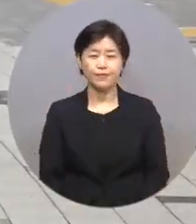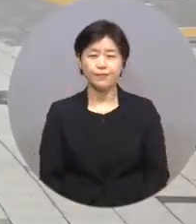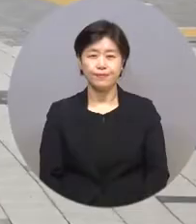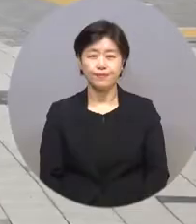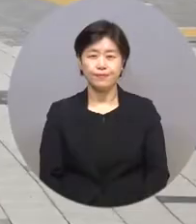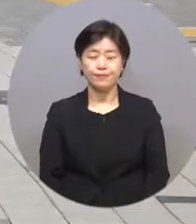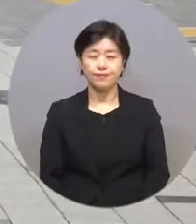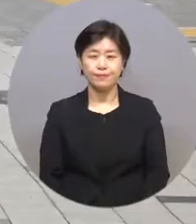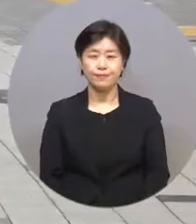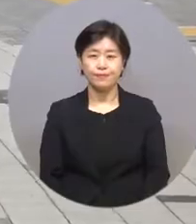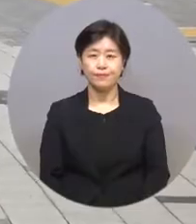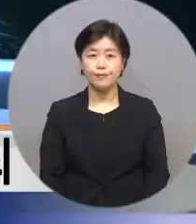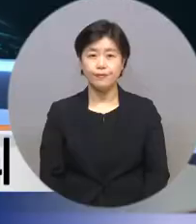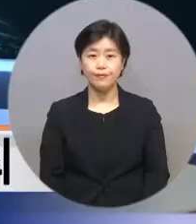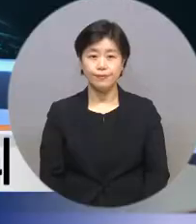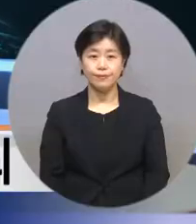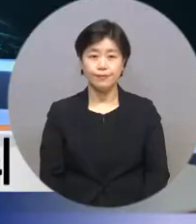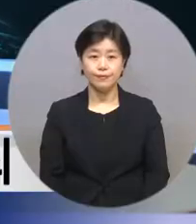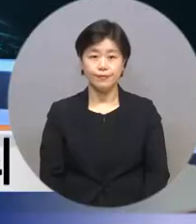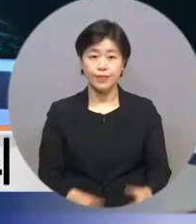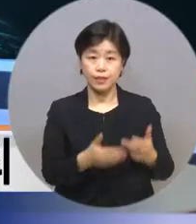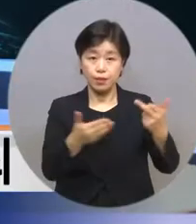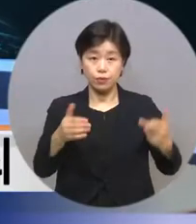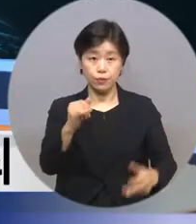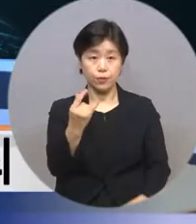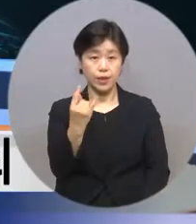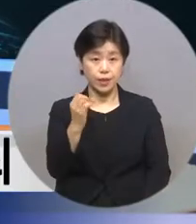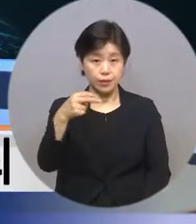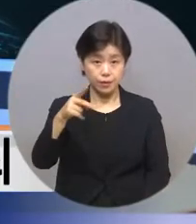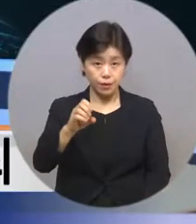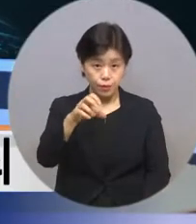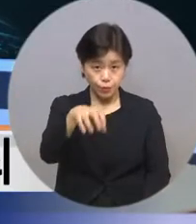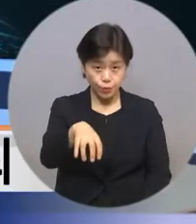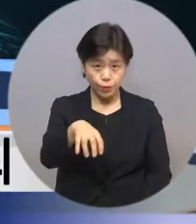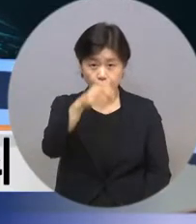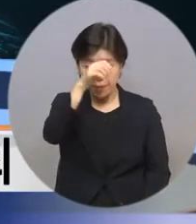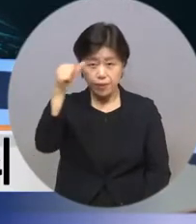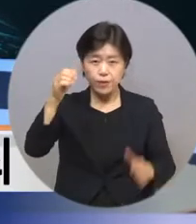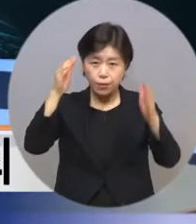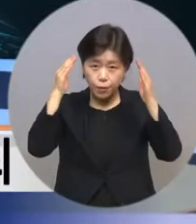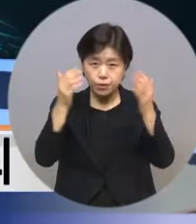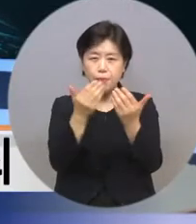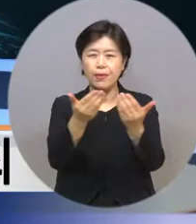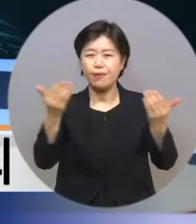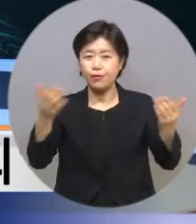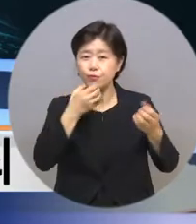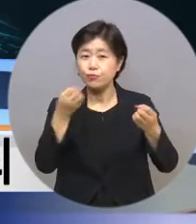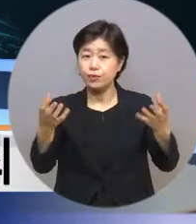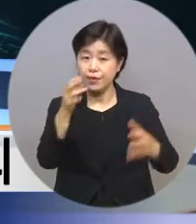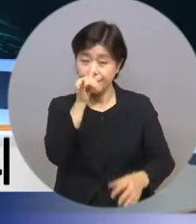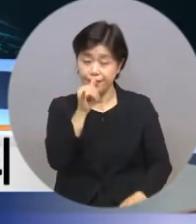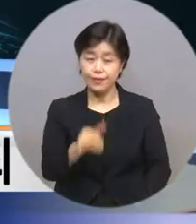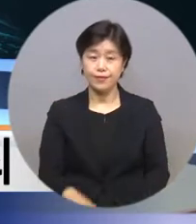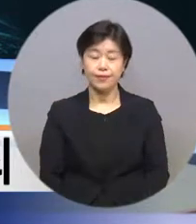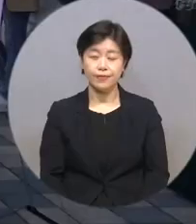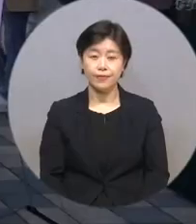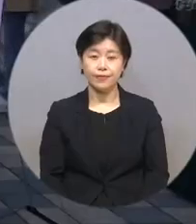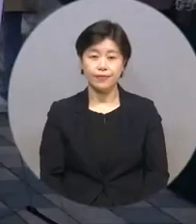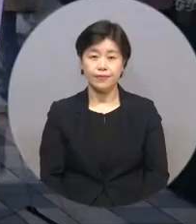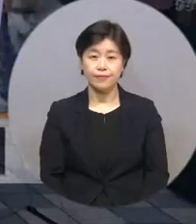복지tv뉴스 전우주입니다 강원도 횡성군에서도 평생학습 박람회와 축제가 열렸습니다